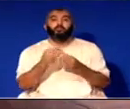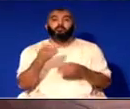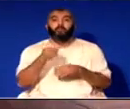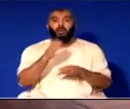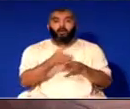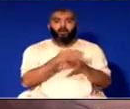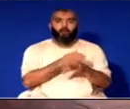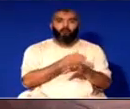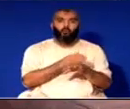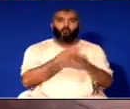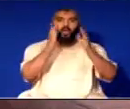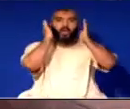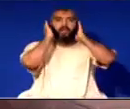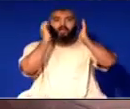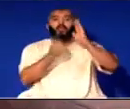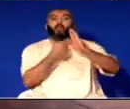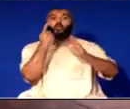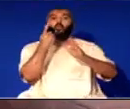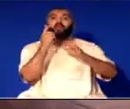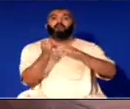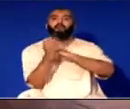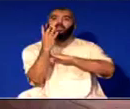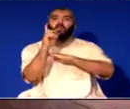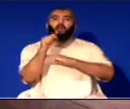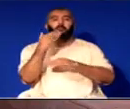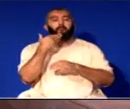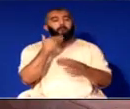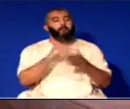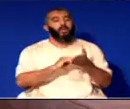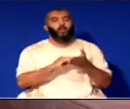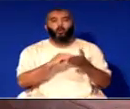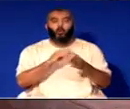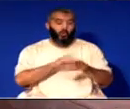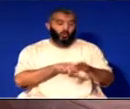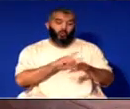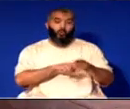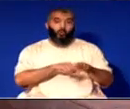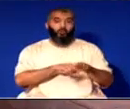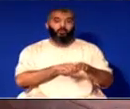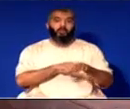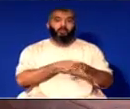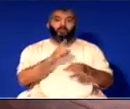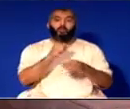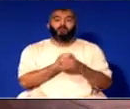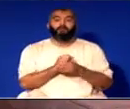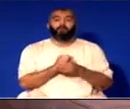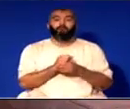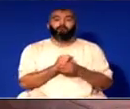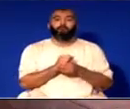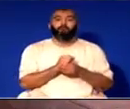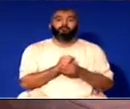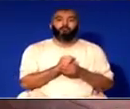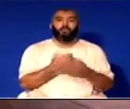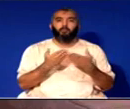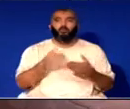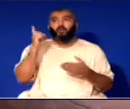الاول بثلاث دقائق ولا 4 دقائق ولا 5 دقائق هذاك افضل الاوقات. يعني هذاك هو الثلث الاخير من الليل، الثلث الاخير من الليل. الان هي